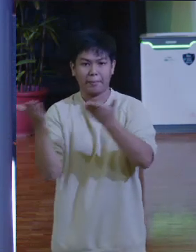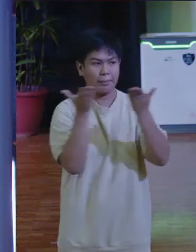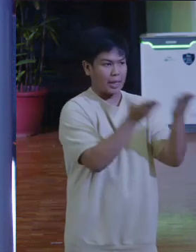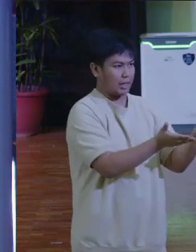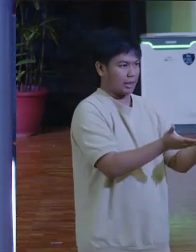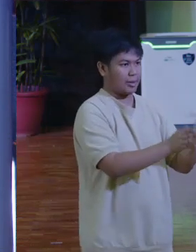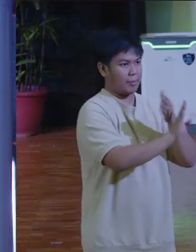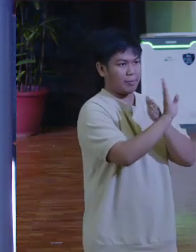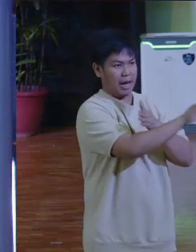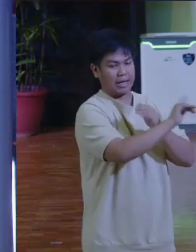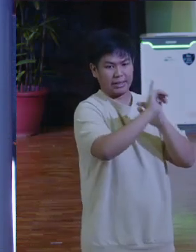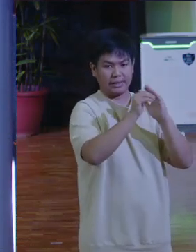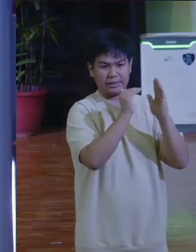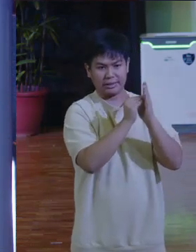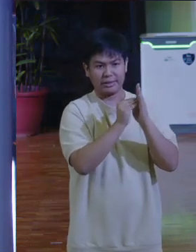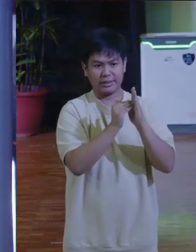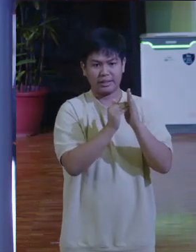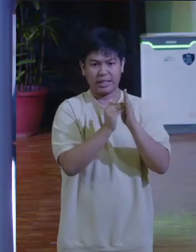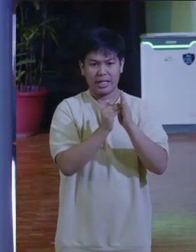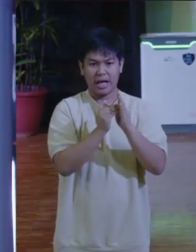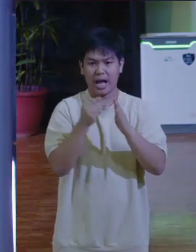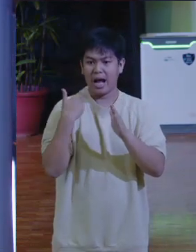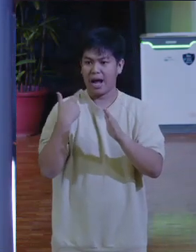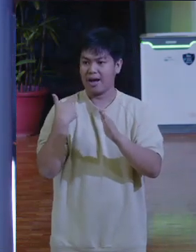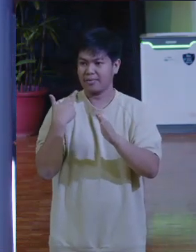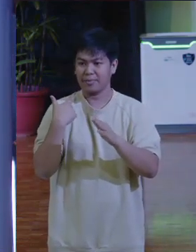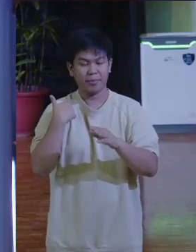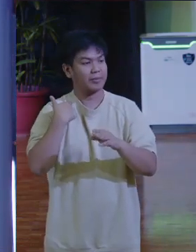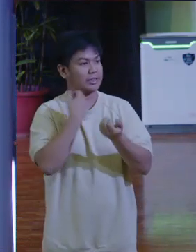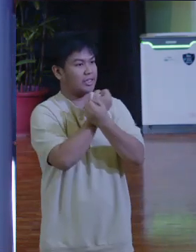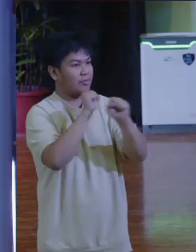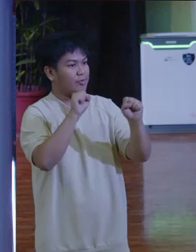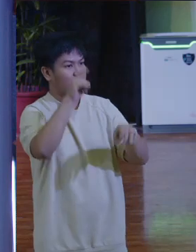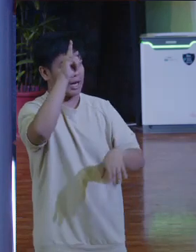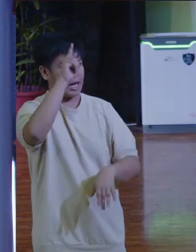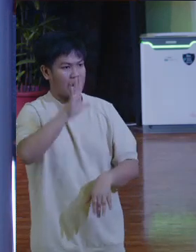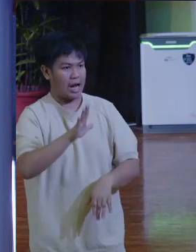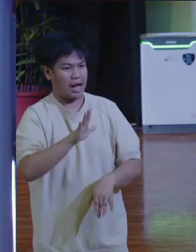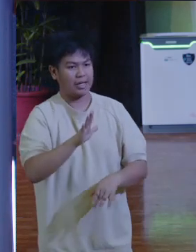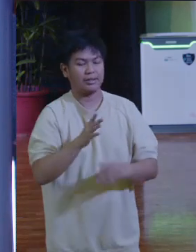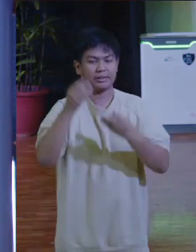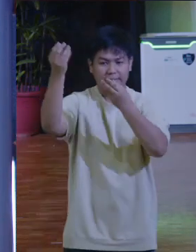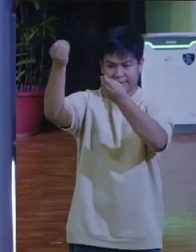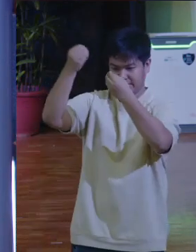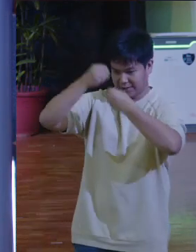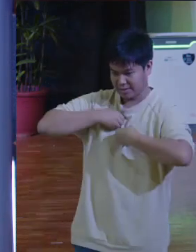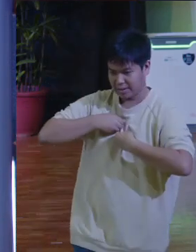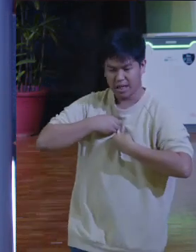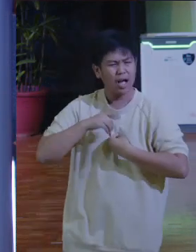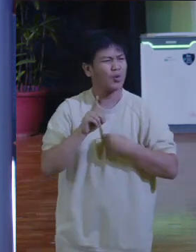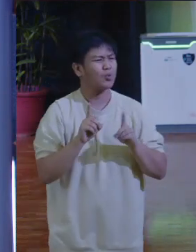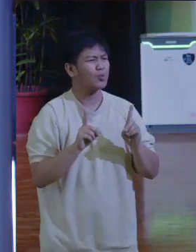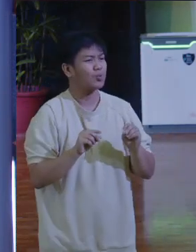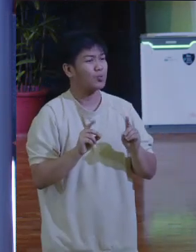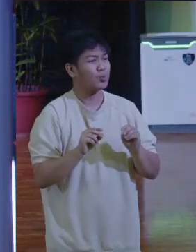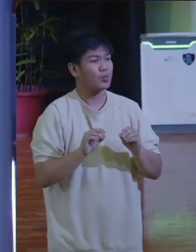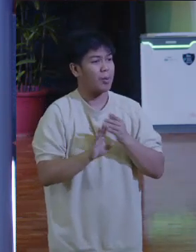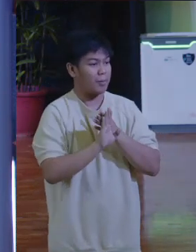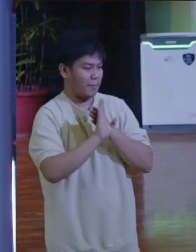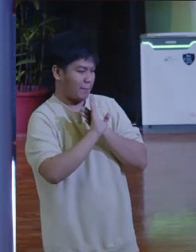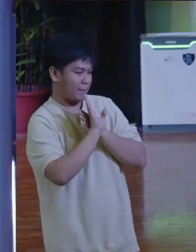God. Meron pong Mesiyas na dadalhin ng Panginoon, siya ay darating at sila ay